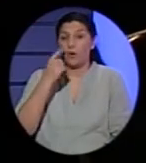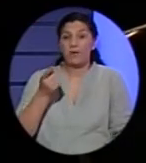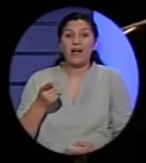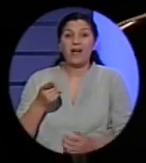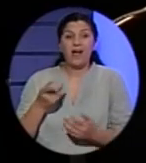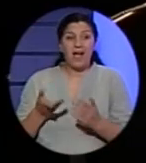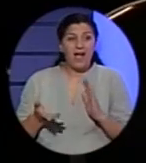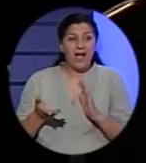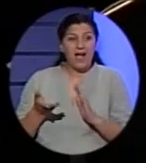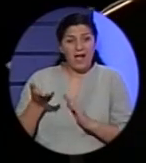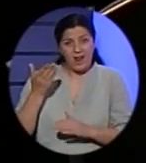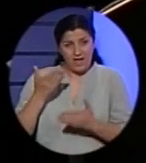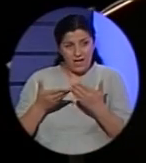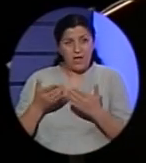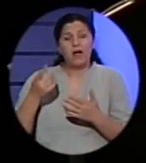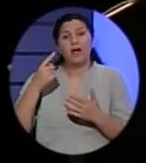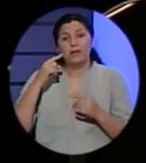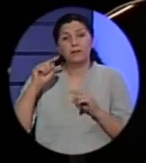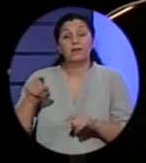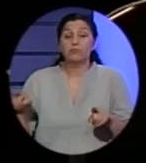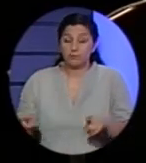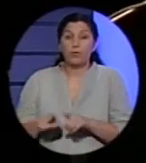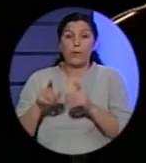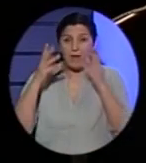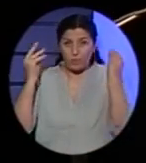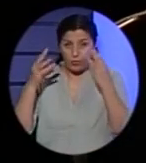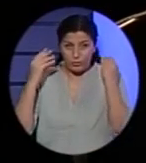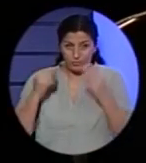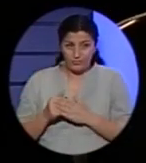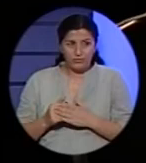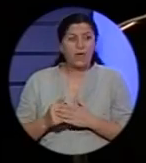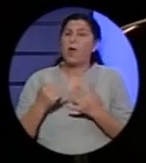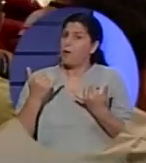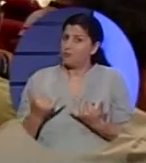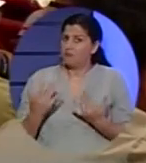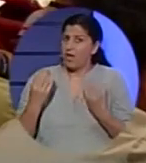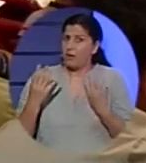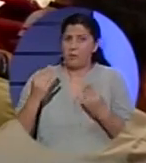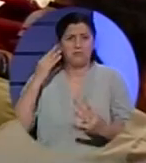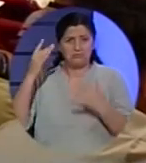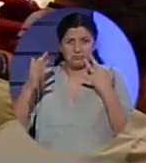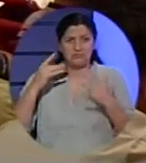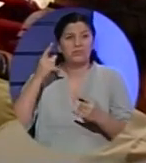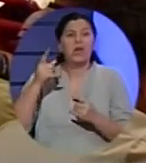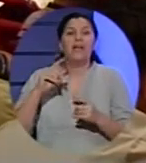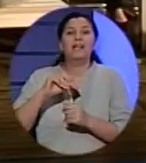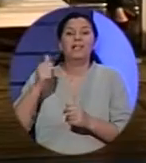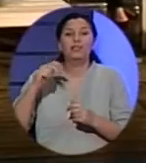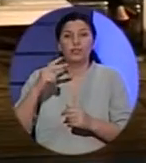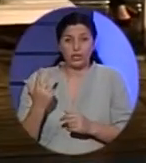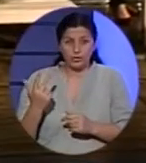בעיניי זה מתאים יותר. ככה קרא לזה גם בן גוריון. הרבה חזון הופרח באוויר הבוקר בכנס נגב ויז'ן השלישי